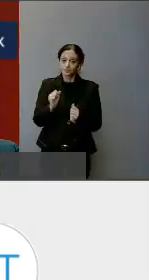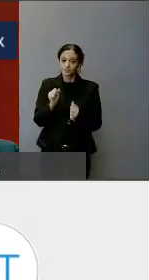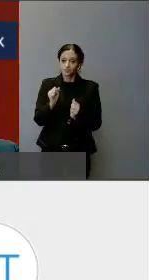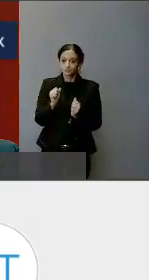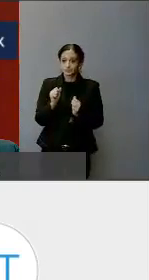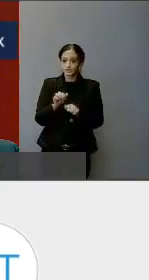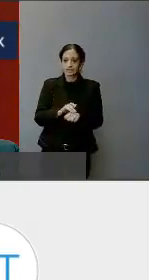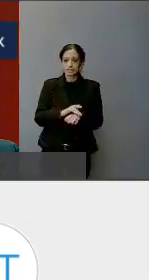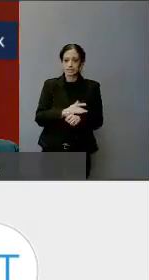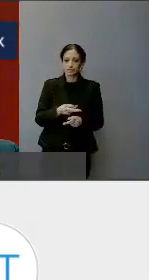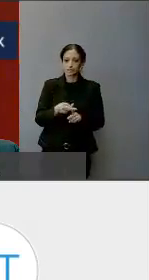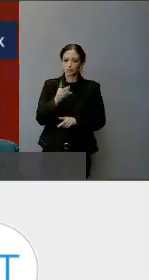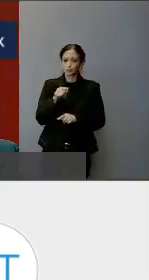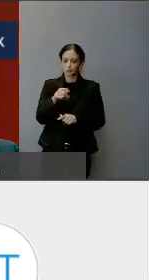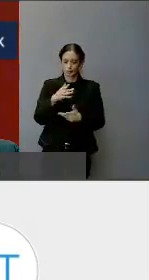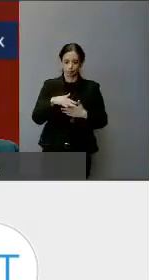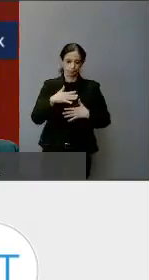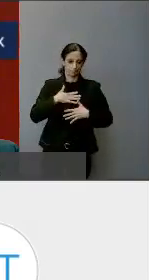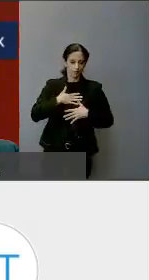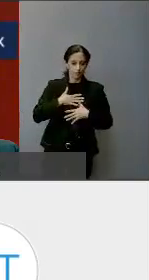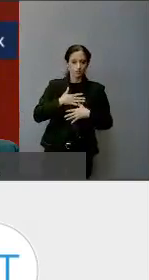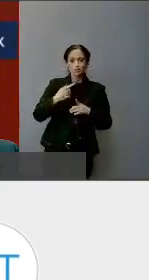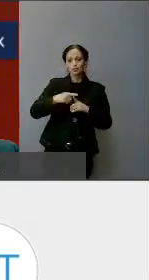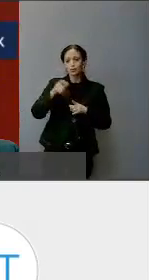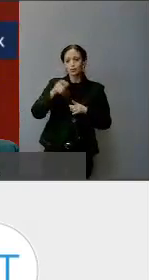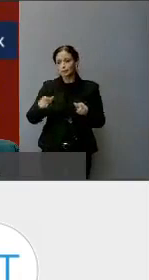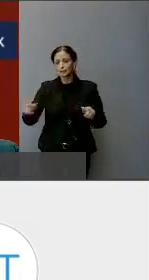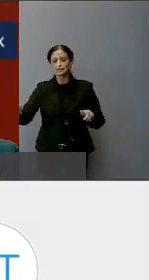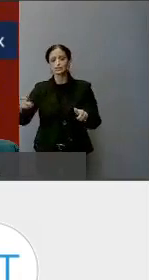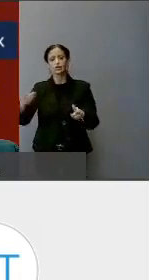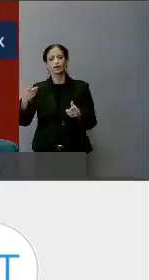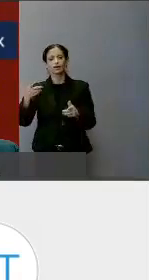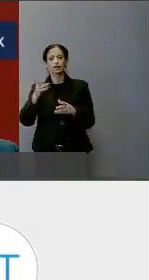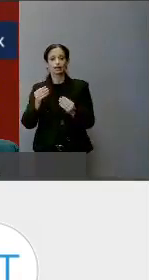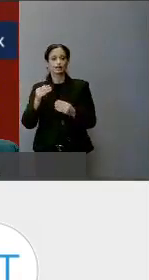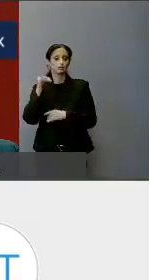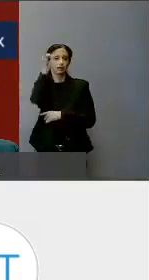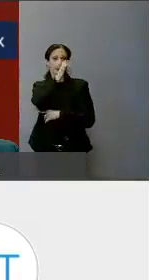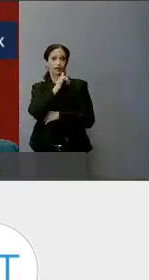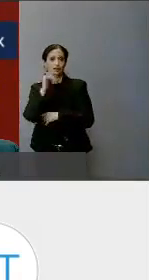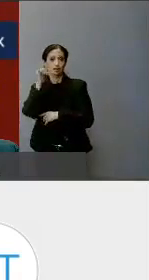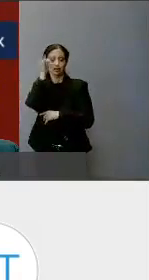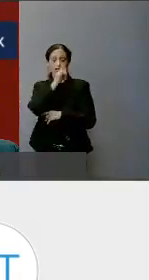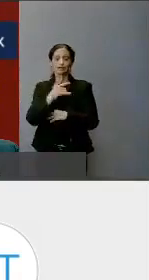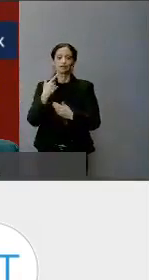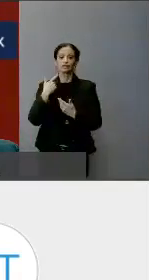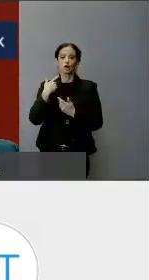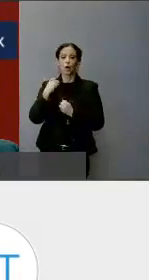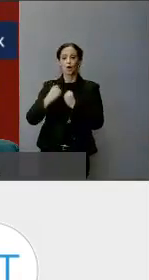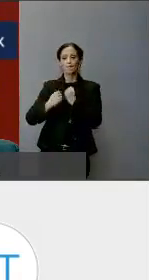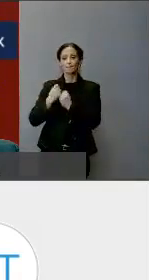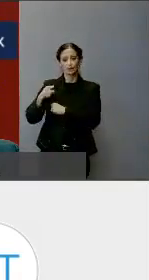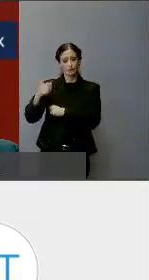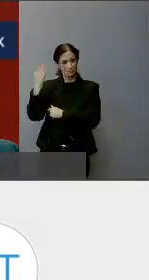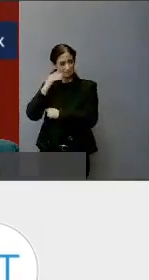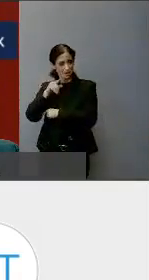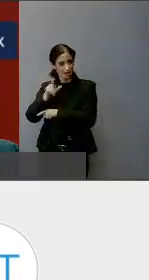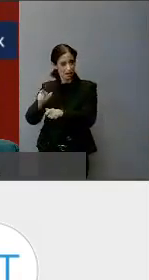nei confronti di quelle persone che pur non non rendendosene conto attraverso i loro comportamenti